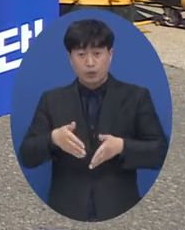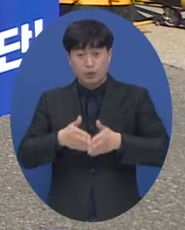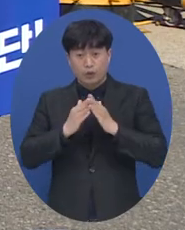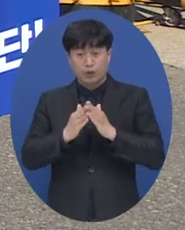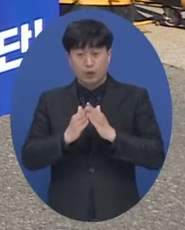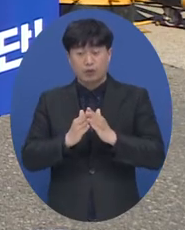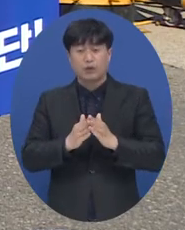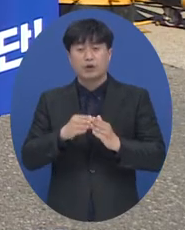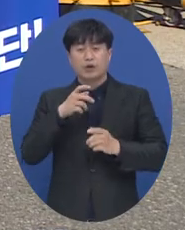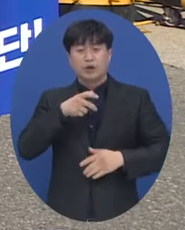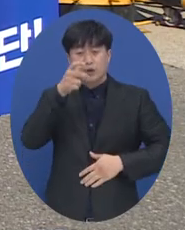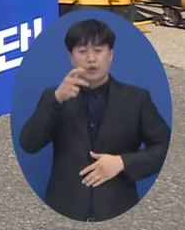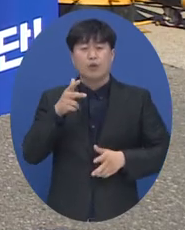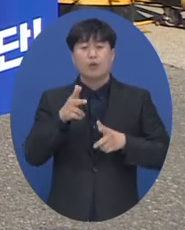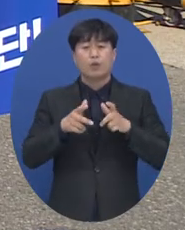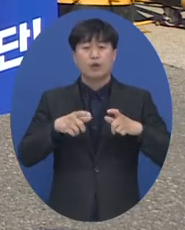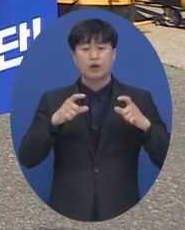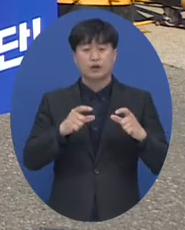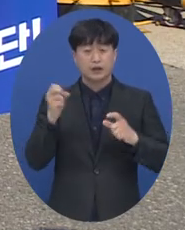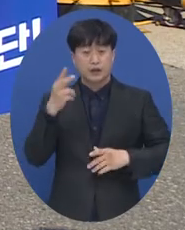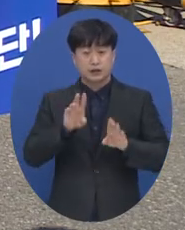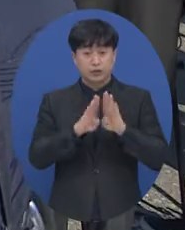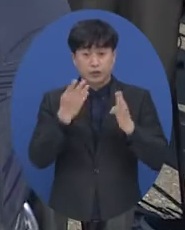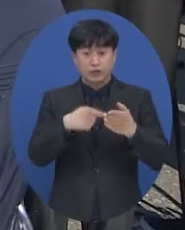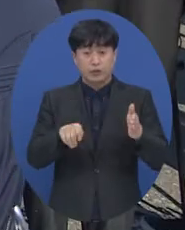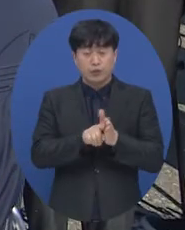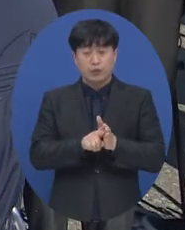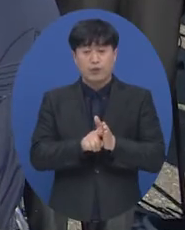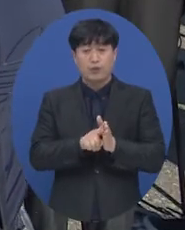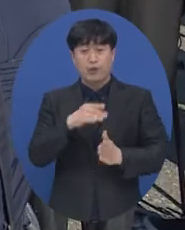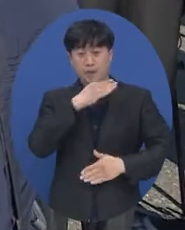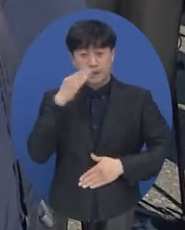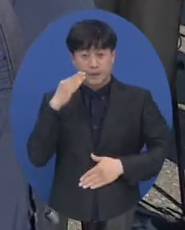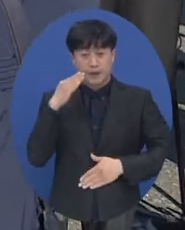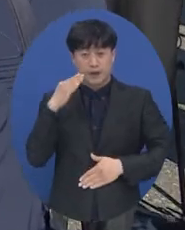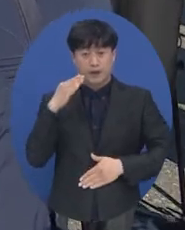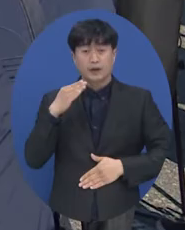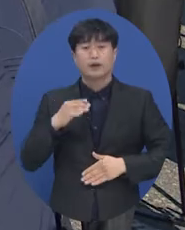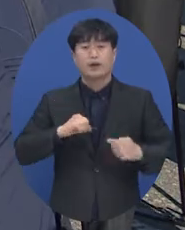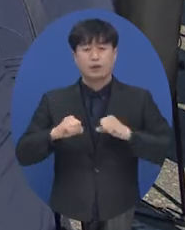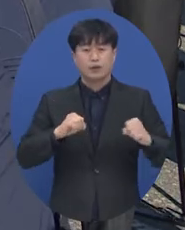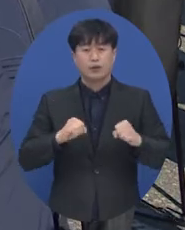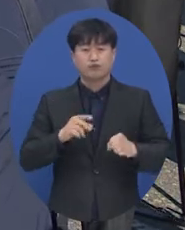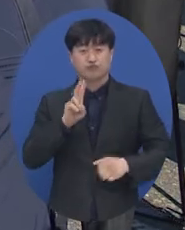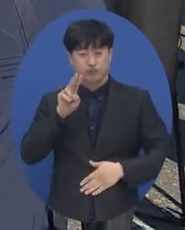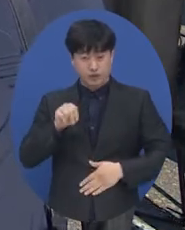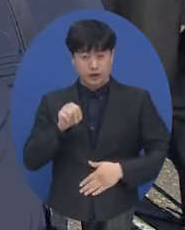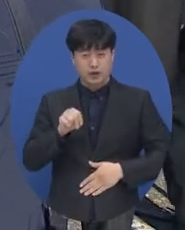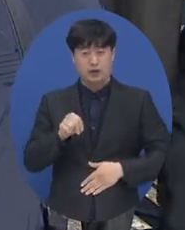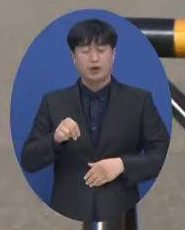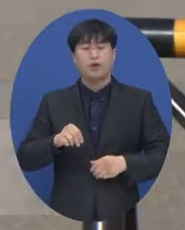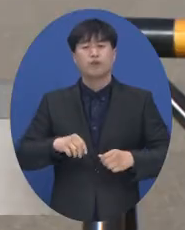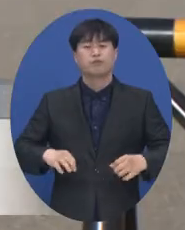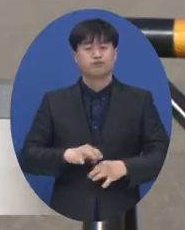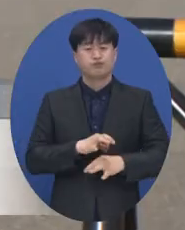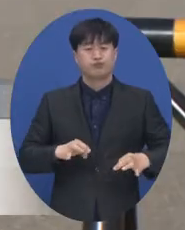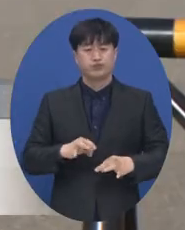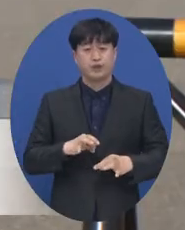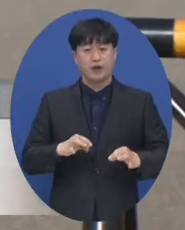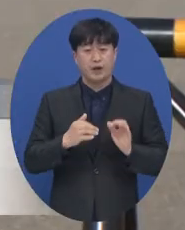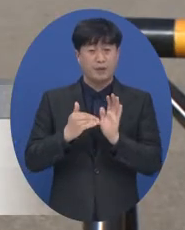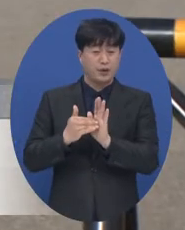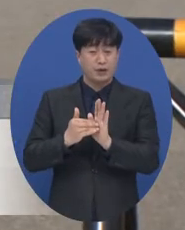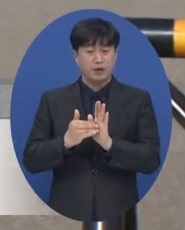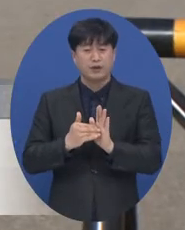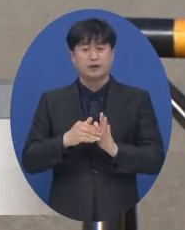추진하기 위한 정당한 행정 행위 라며 유엔사 의 부당한 간섭을 거부한다 고 밝혔습니다 군서 목적을